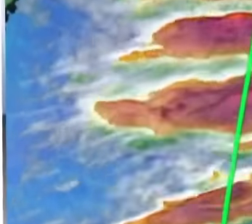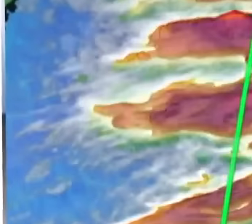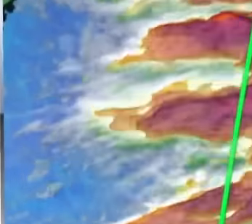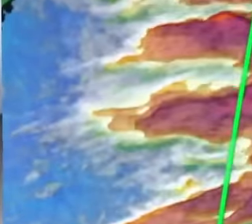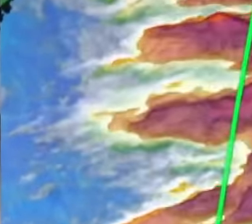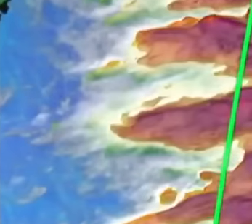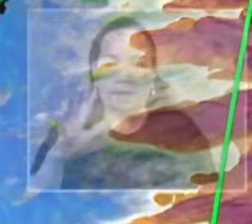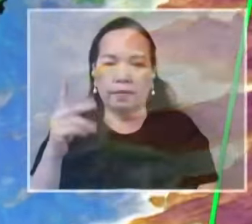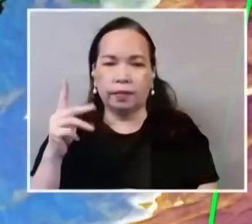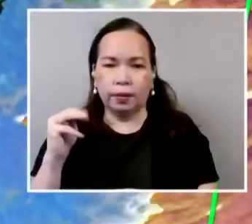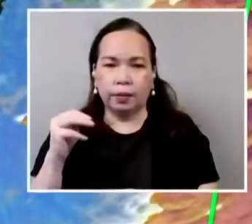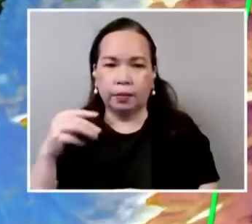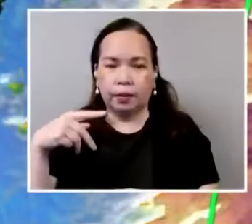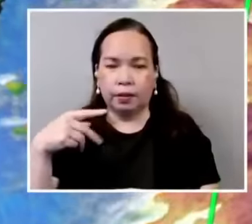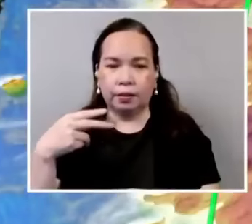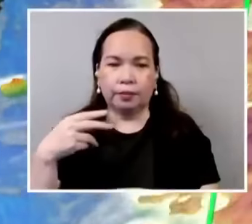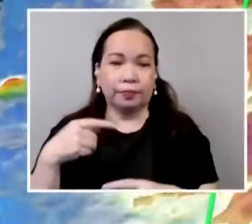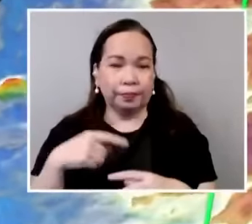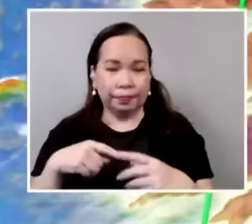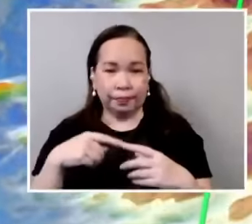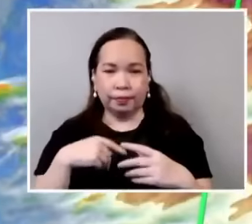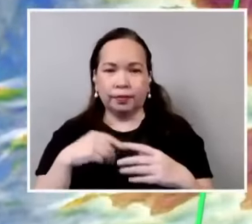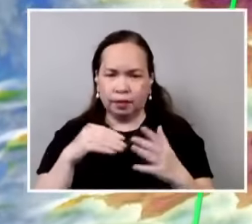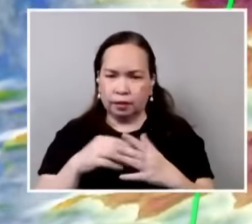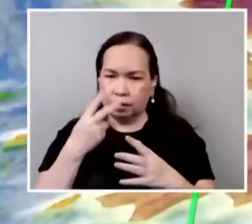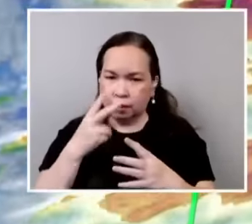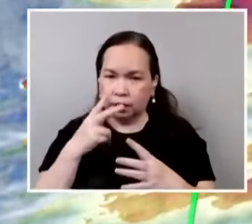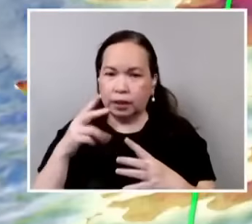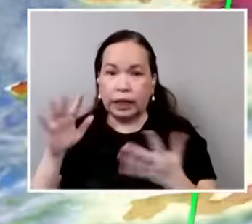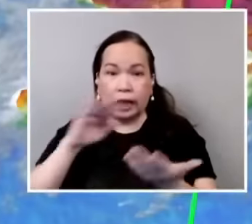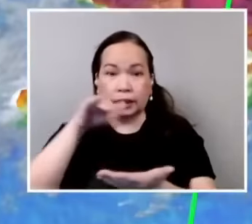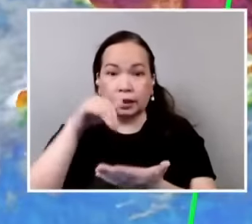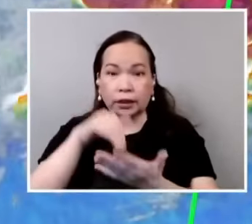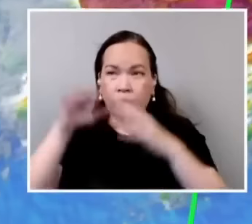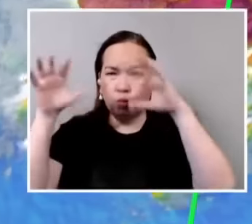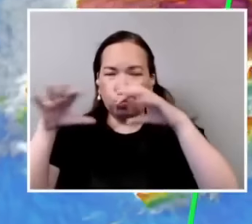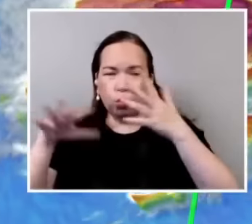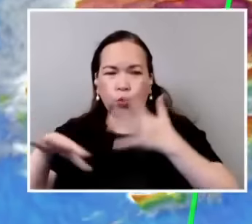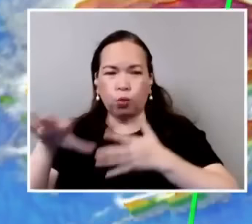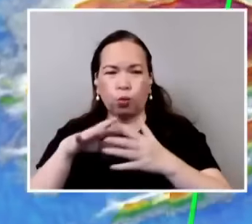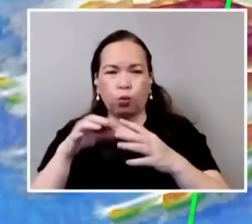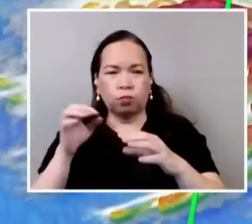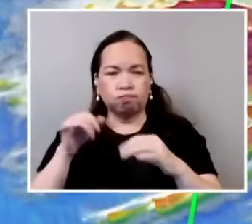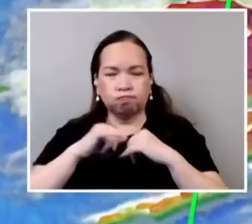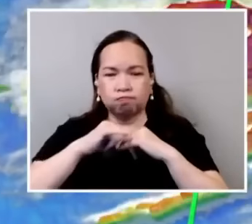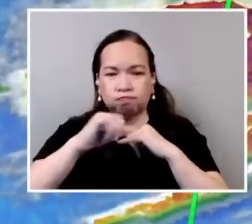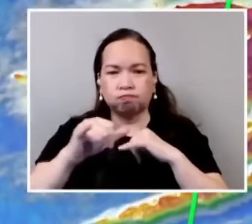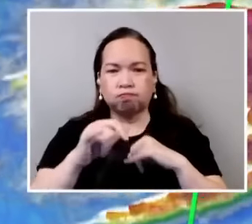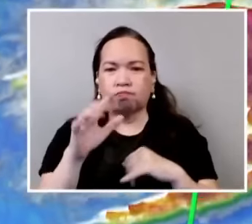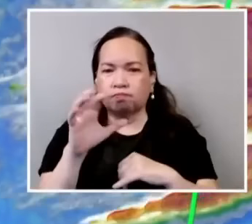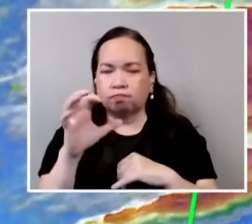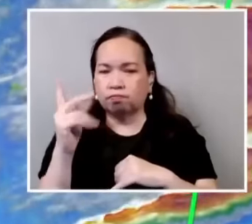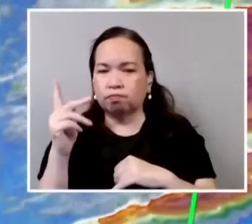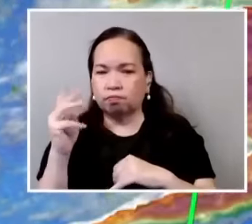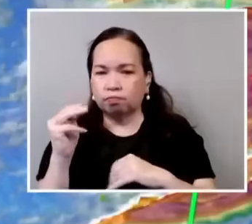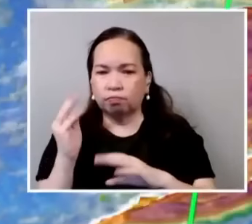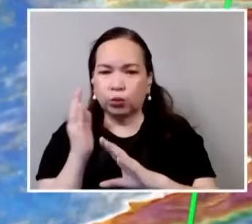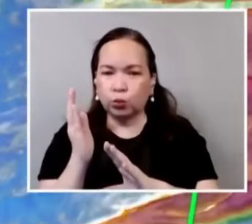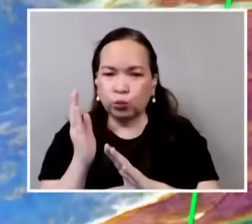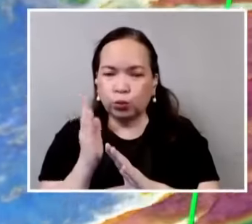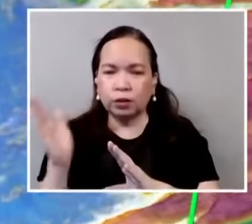190 kilometers per hour. Huli pong namataan ang sentro ng bagyo sa layong 500 kilometers silangan ng Baler